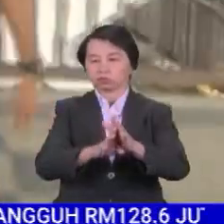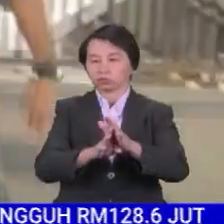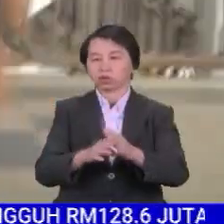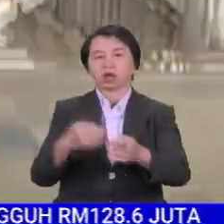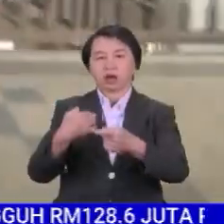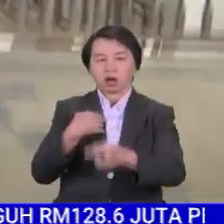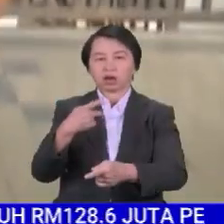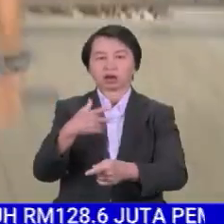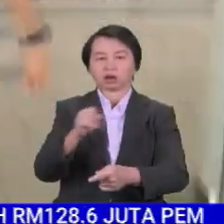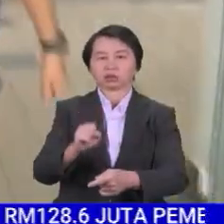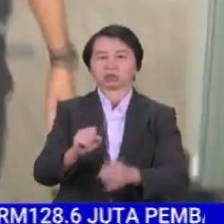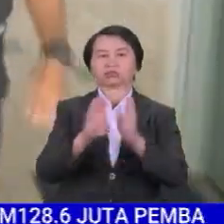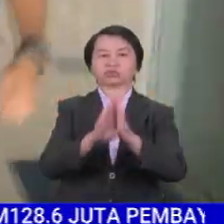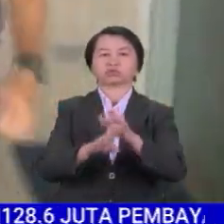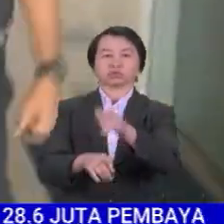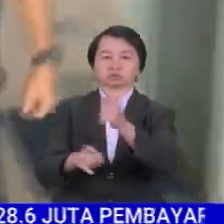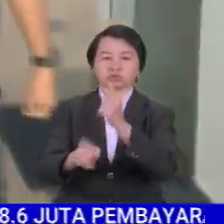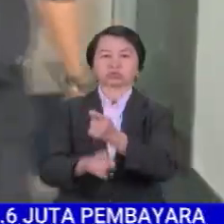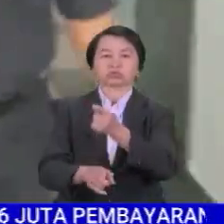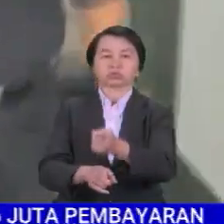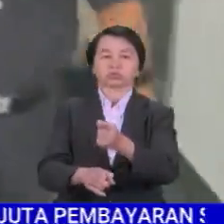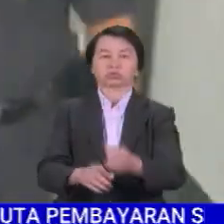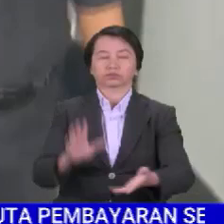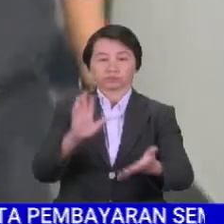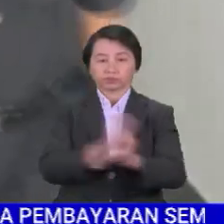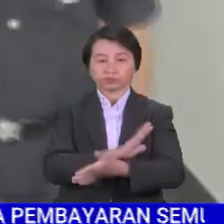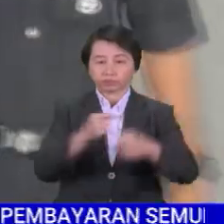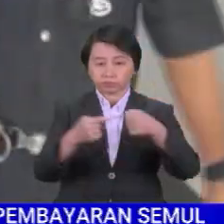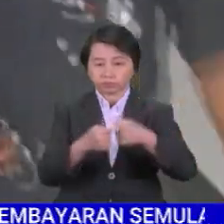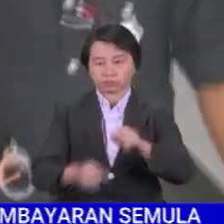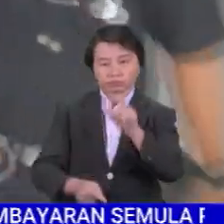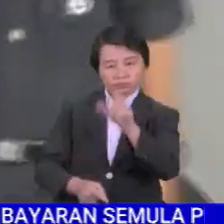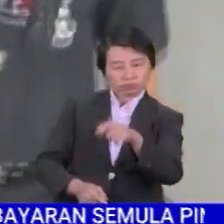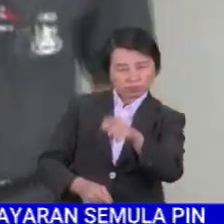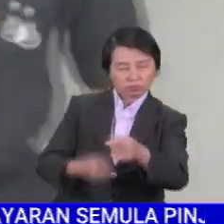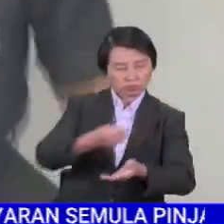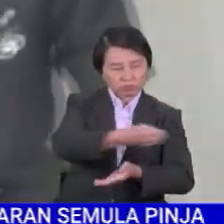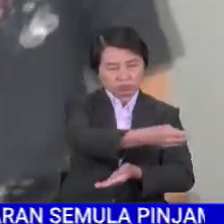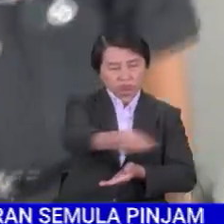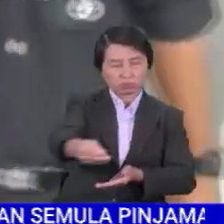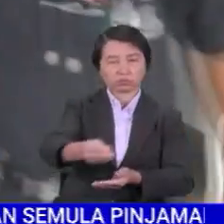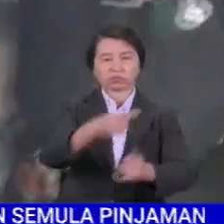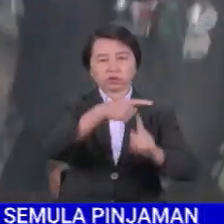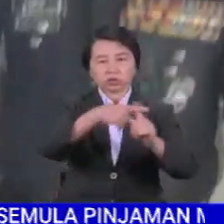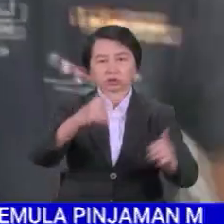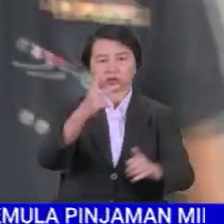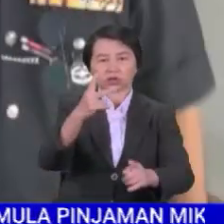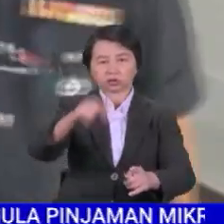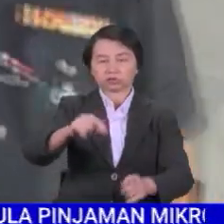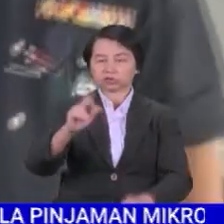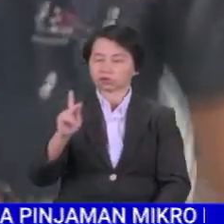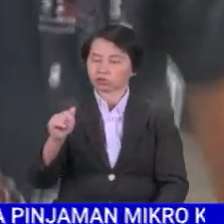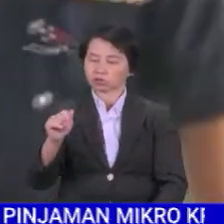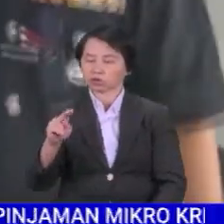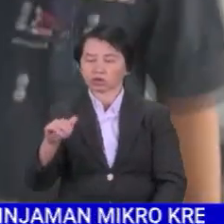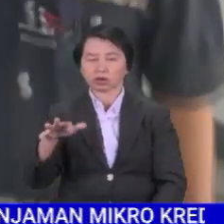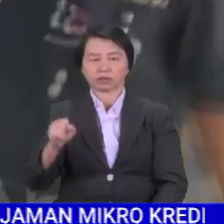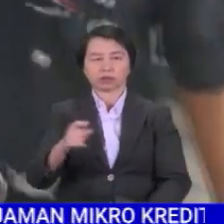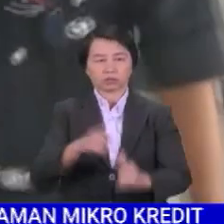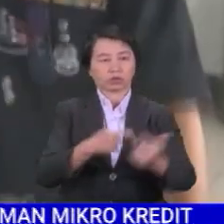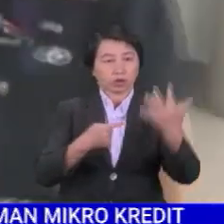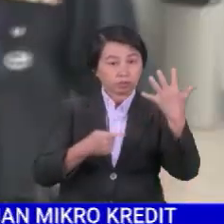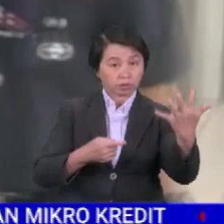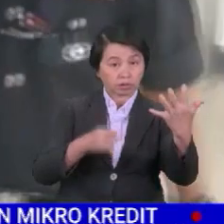wujud kertas pertolongan mengenal hampir setengah kg canebis pada Mei